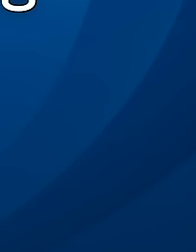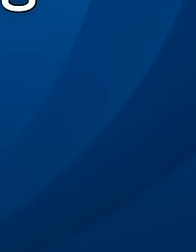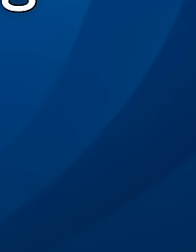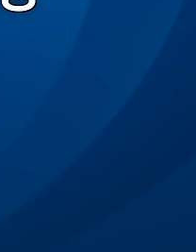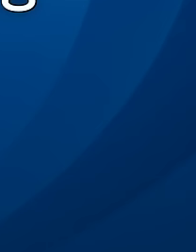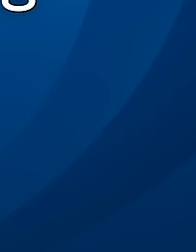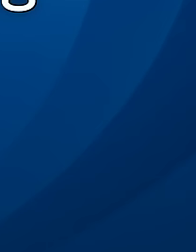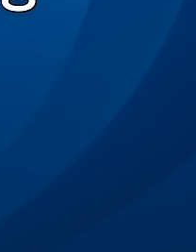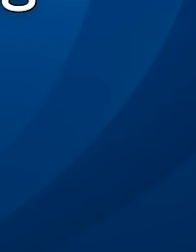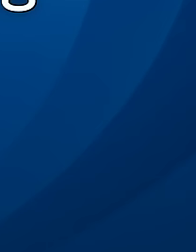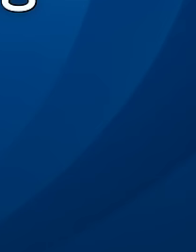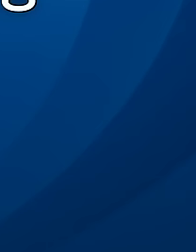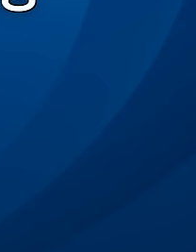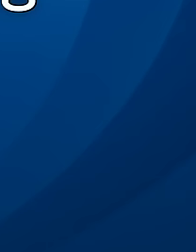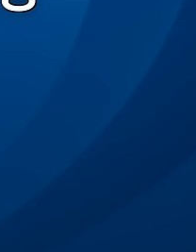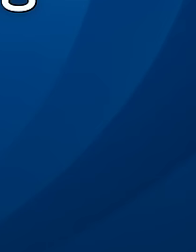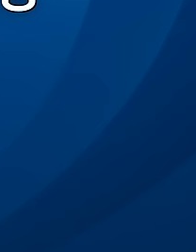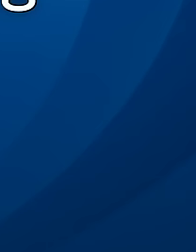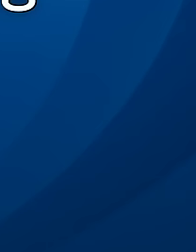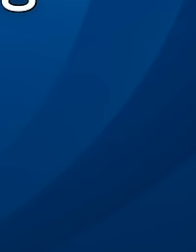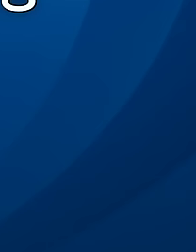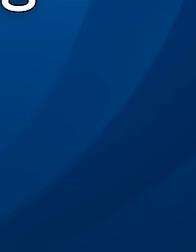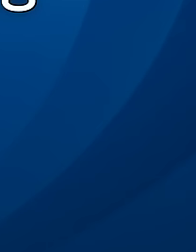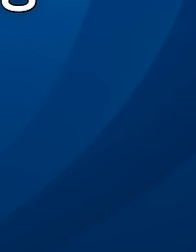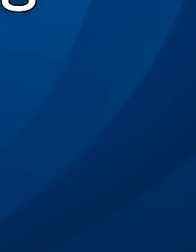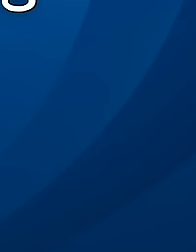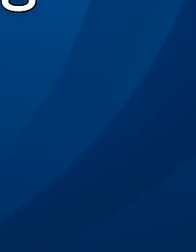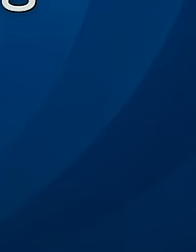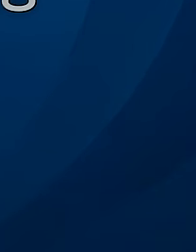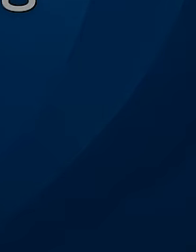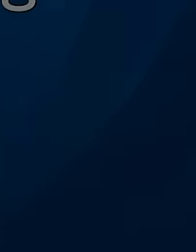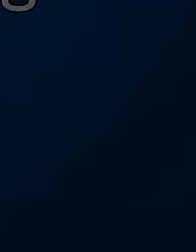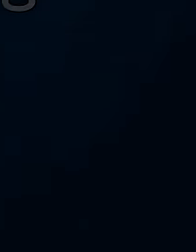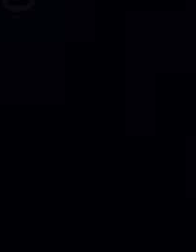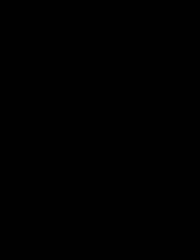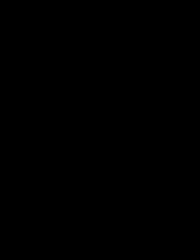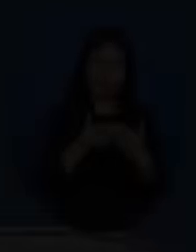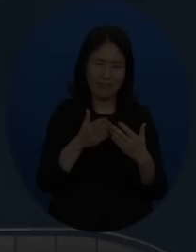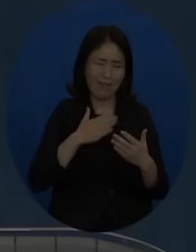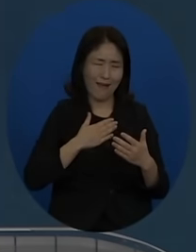끝날까지 너희와 항상 함께 있으리라 하시니라.